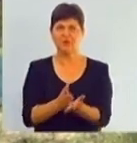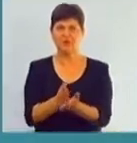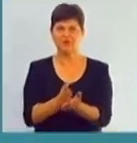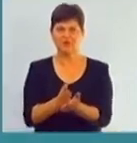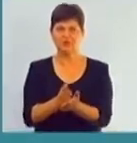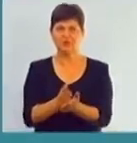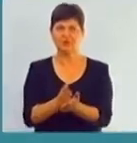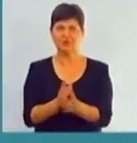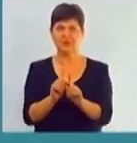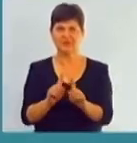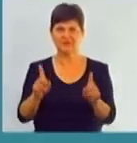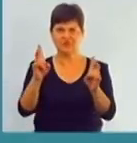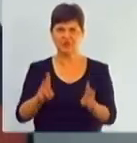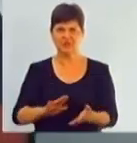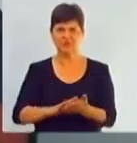ситуацій.